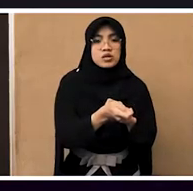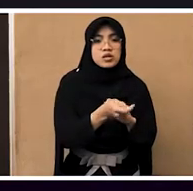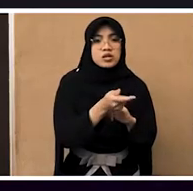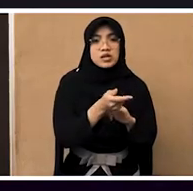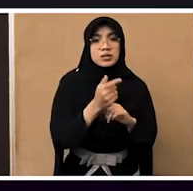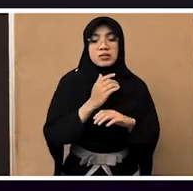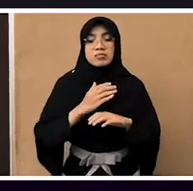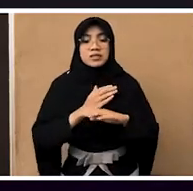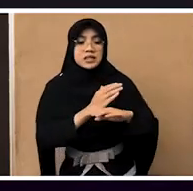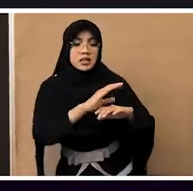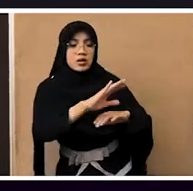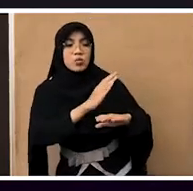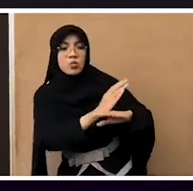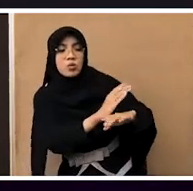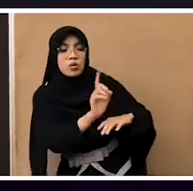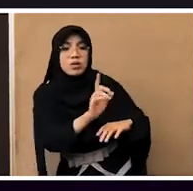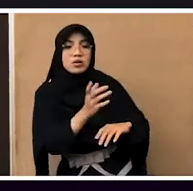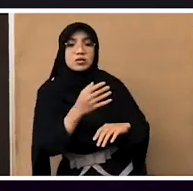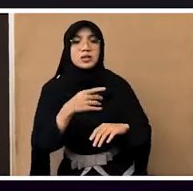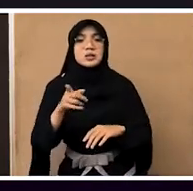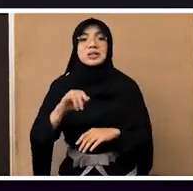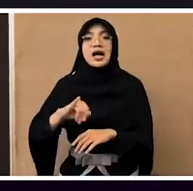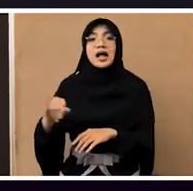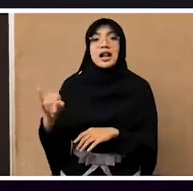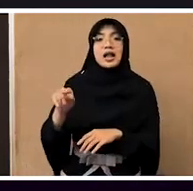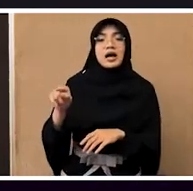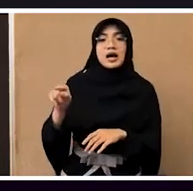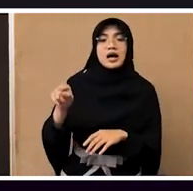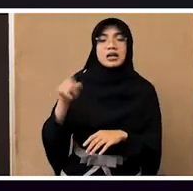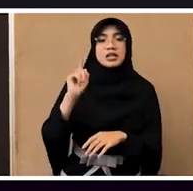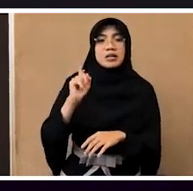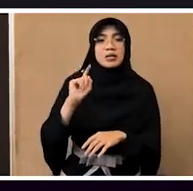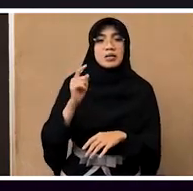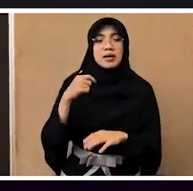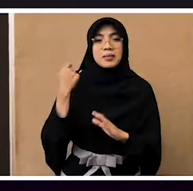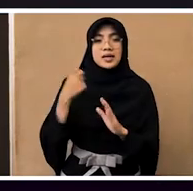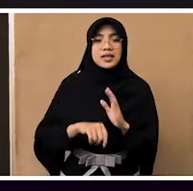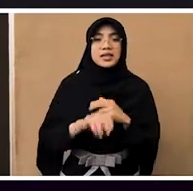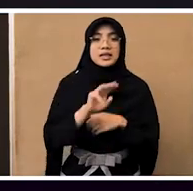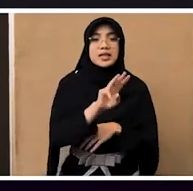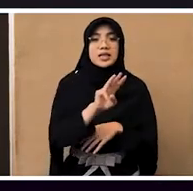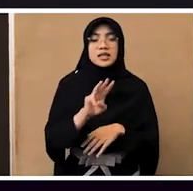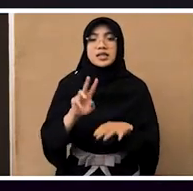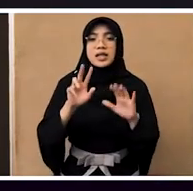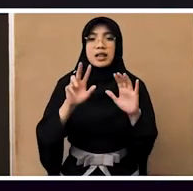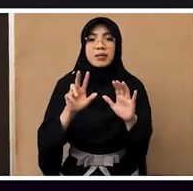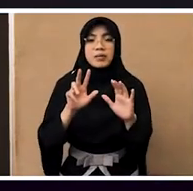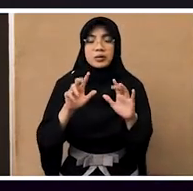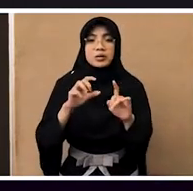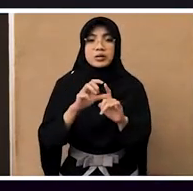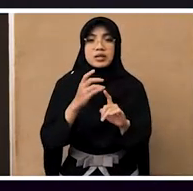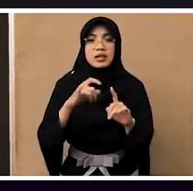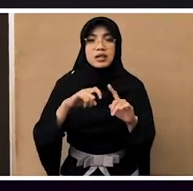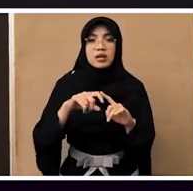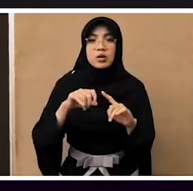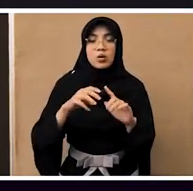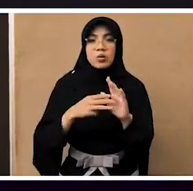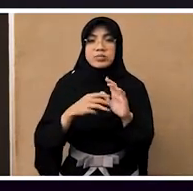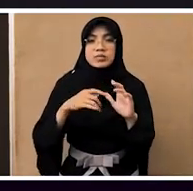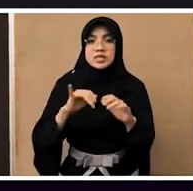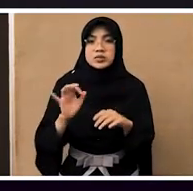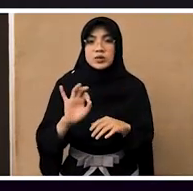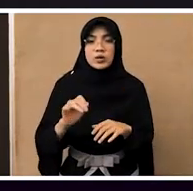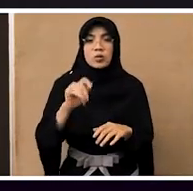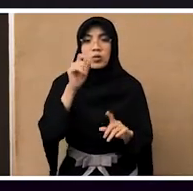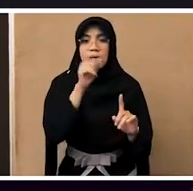dia tidak mencegah itu keliru itu kenapa karena pasal 338 itu bukan delik komisi dia delik komisi Jadi tidak